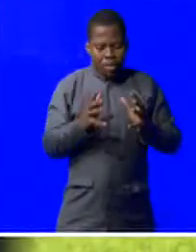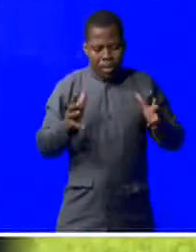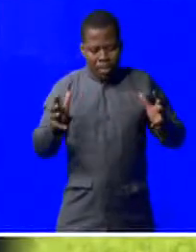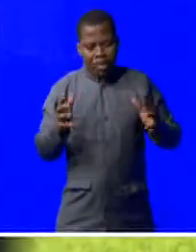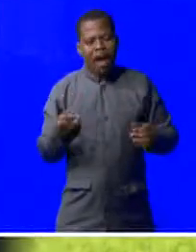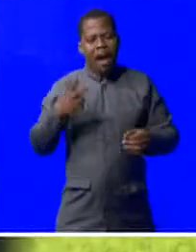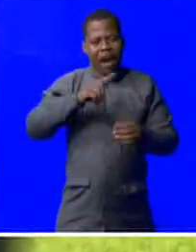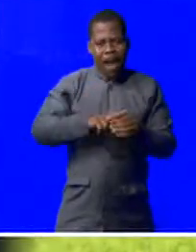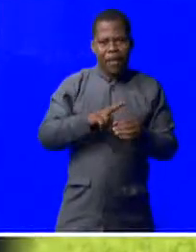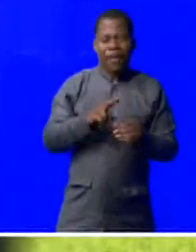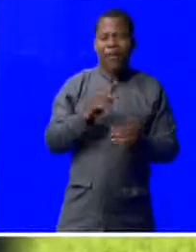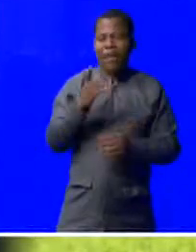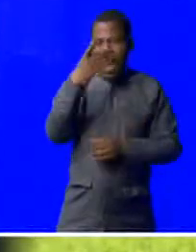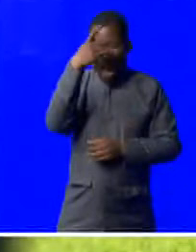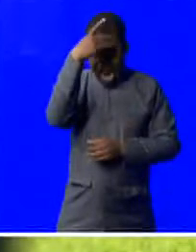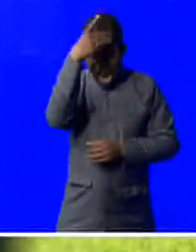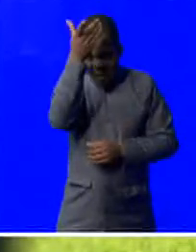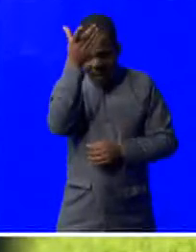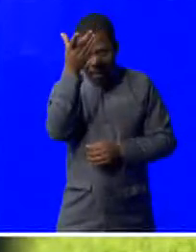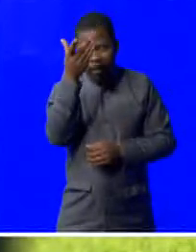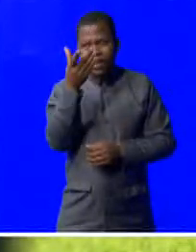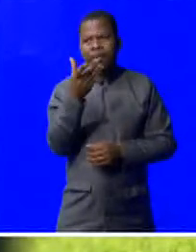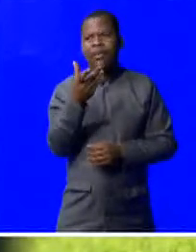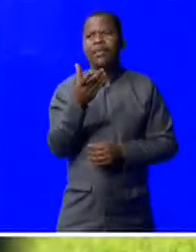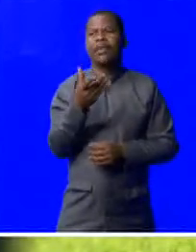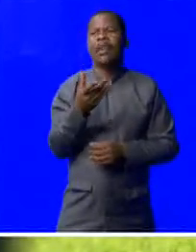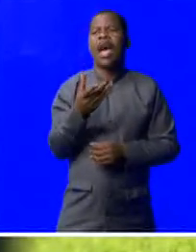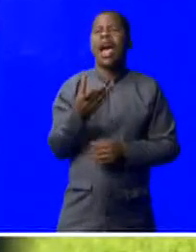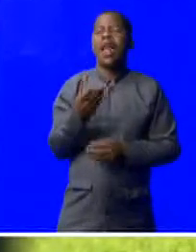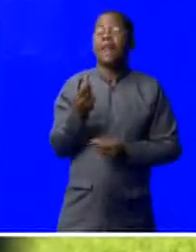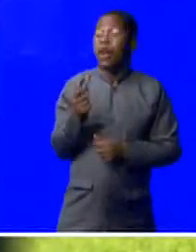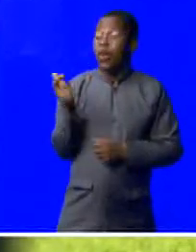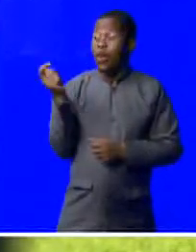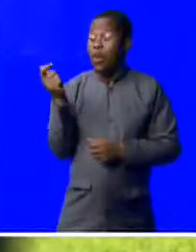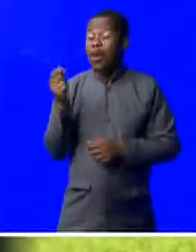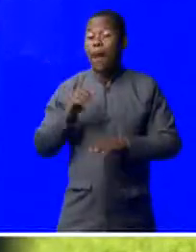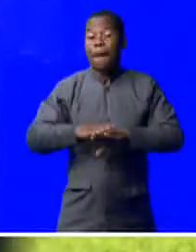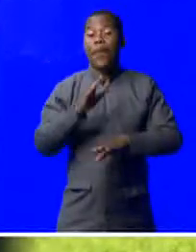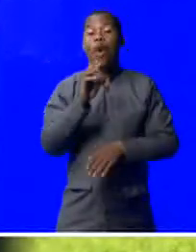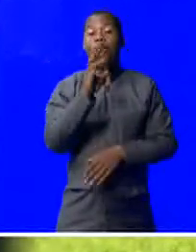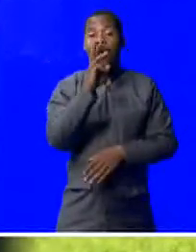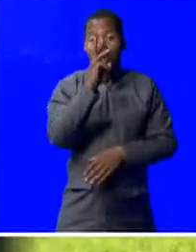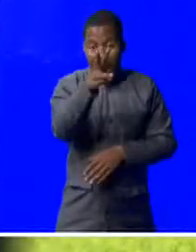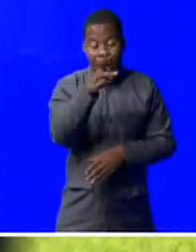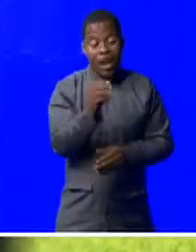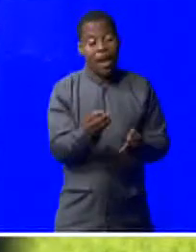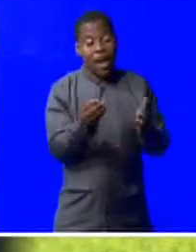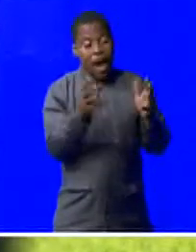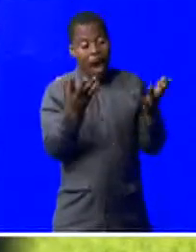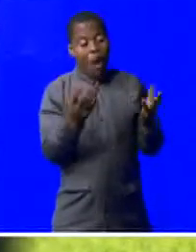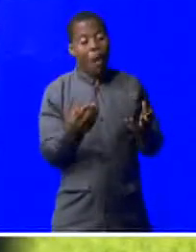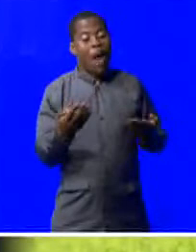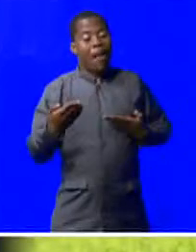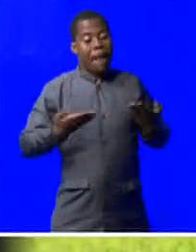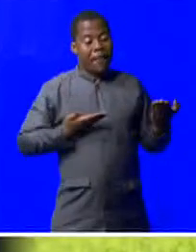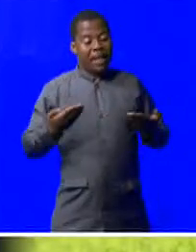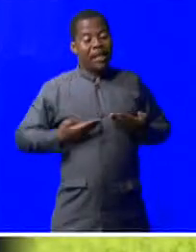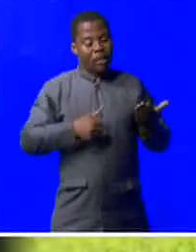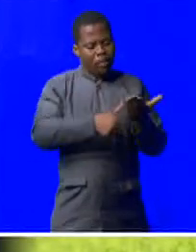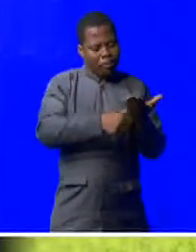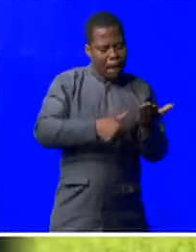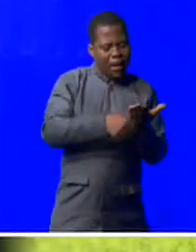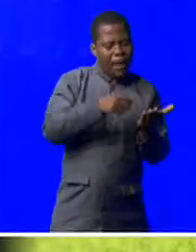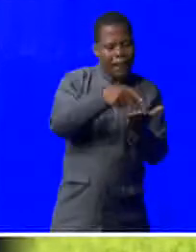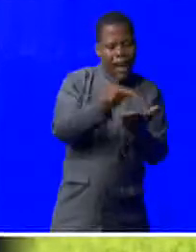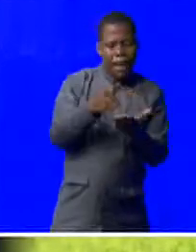uhulumende uyakwazi ukukoleka i-revenue from the company kwesibili uyakwazi ukuthi